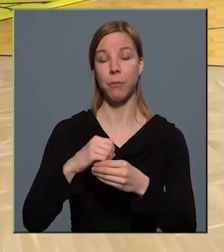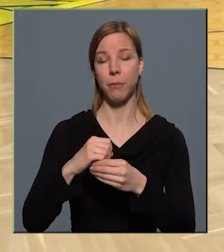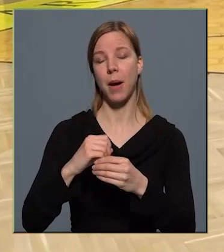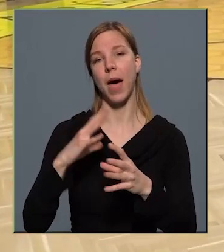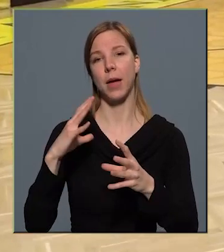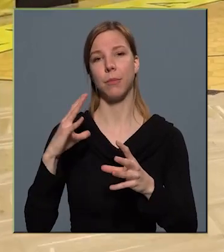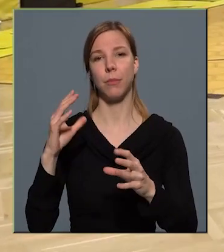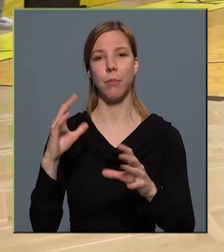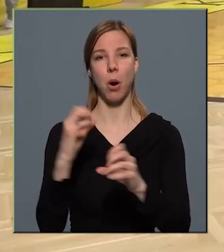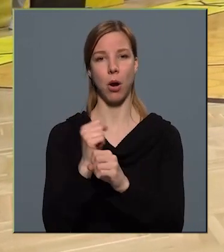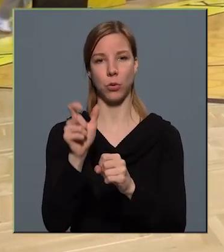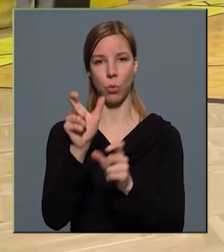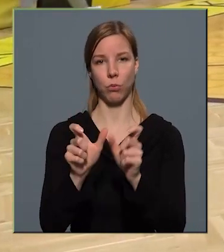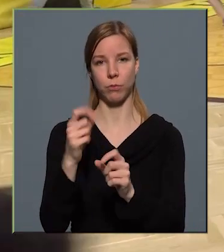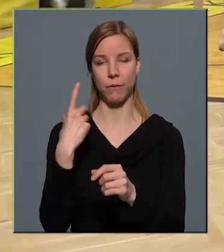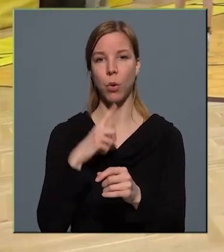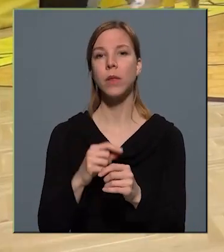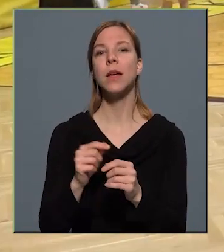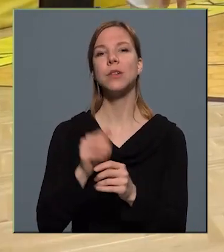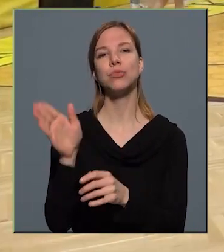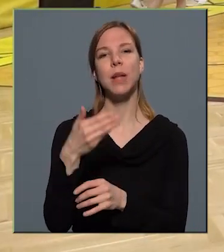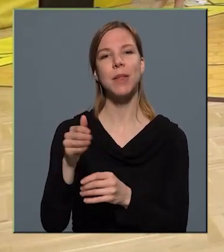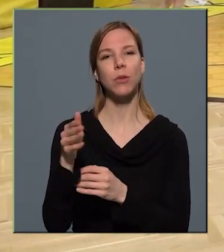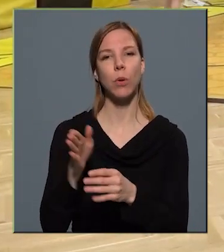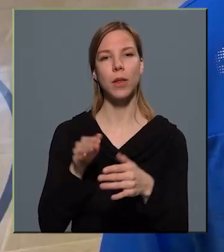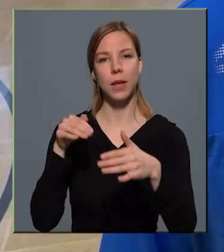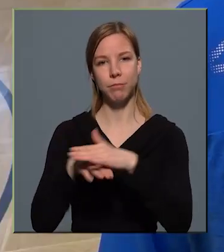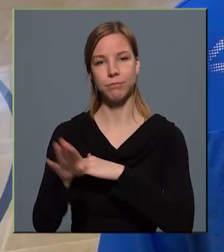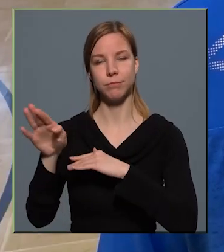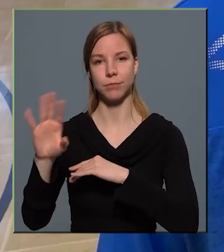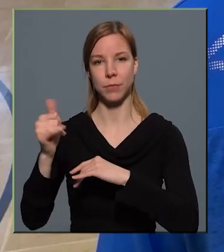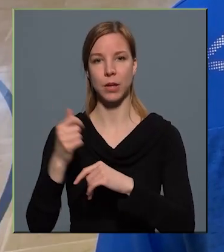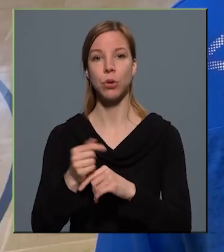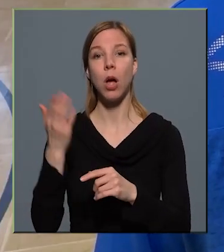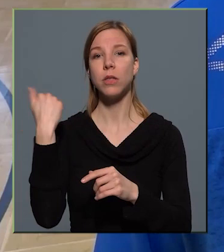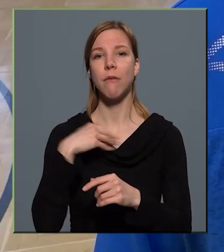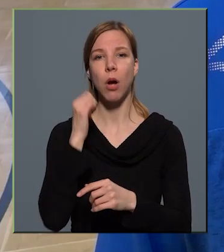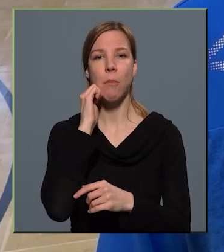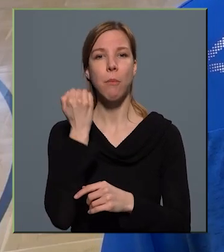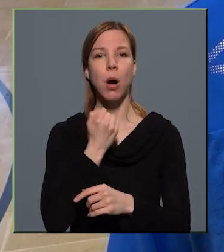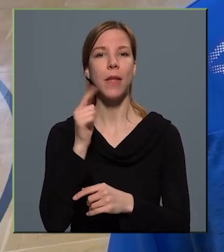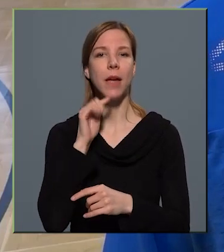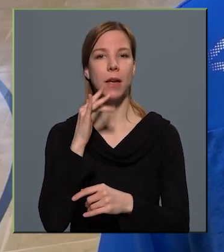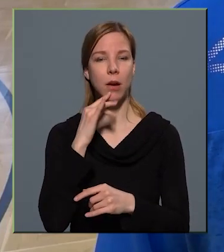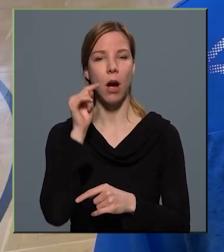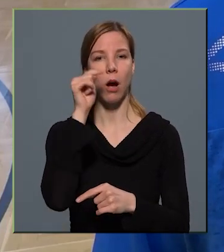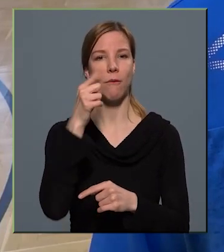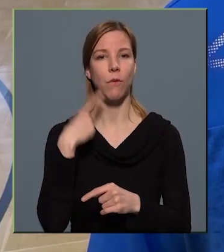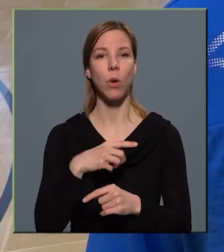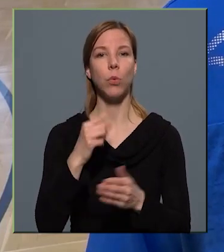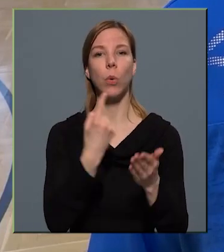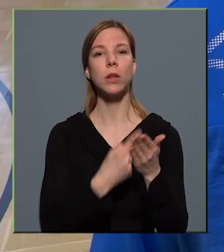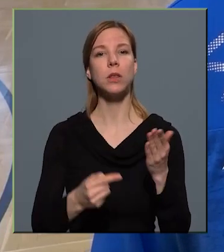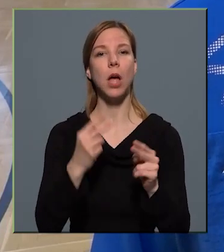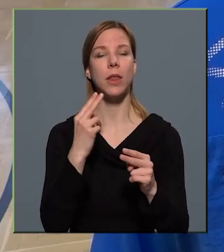és kikacsinottunk ugye a nemzetközi porondra is. Tavalyi évben Madeirán voltunk egy Down-szindrómásoknak szervezett világbajnokságon,